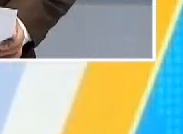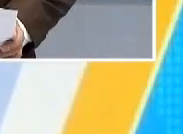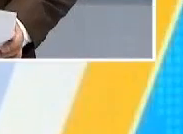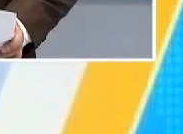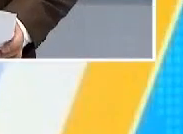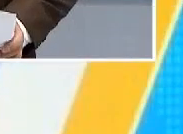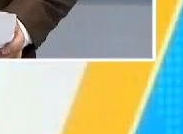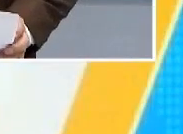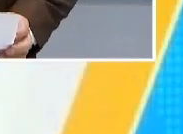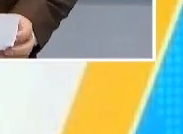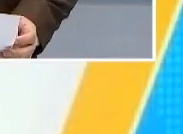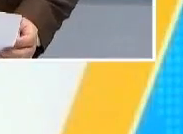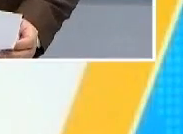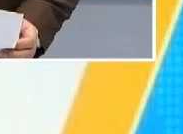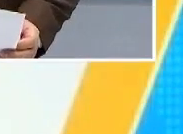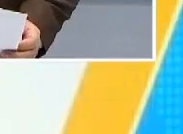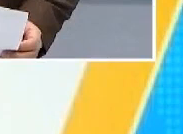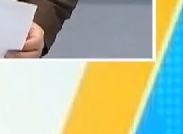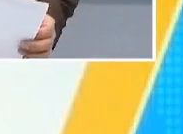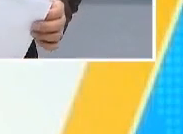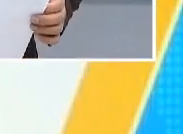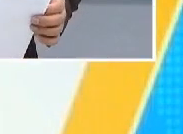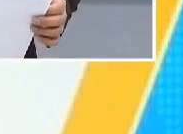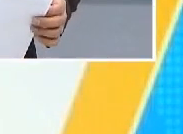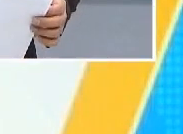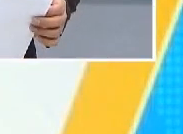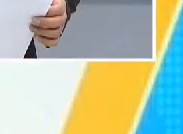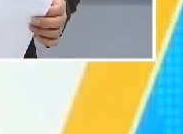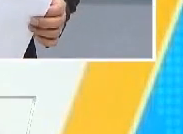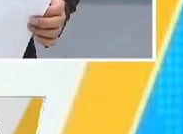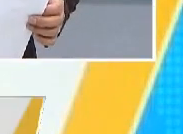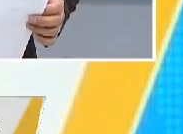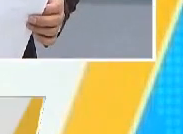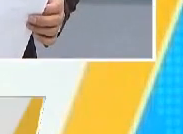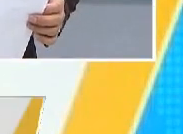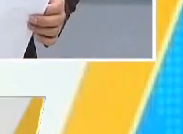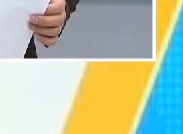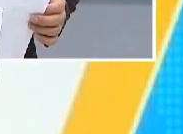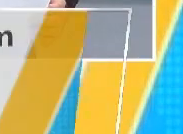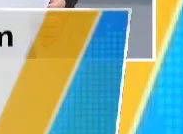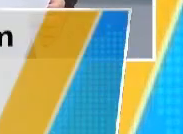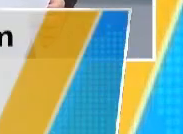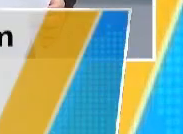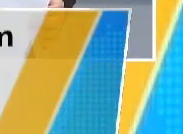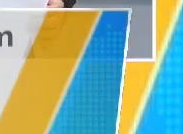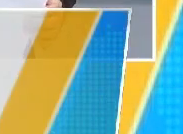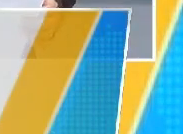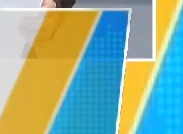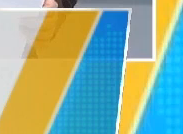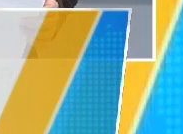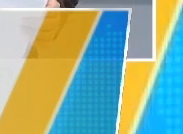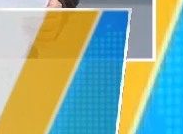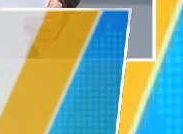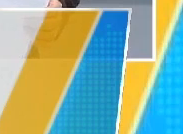At naway nabusog po kayo sa maiinit na balita sa oras na ito. Araw-araw pong tumutok sa balitang hali para sa mga balitang walang kinikilingan,